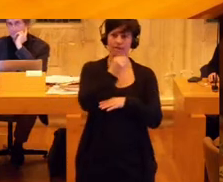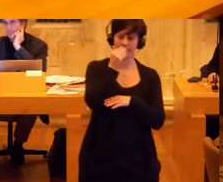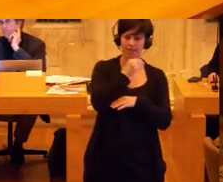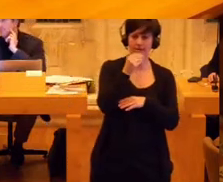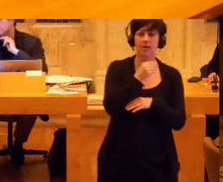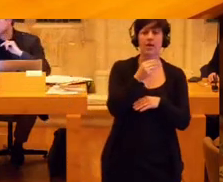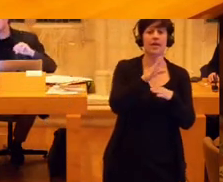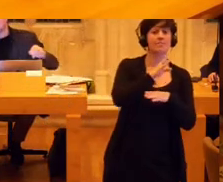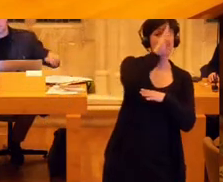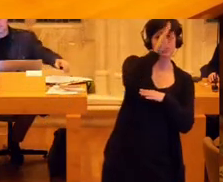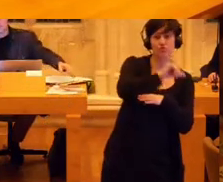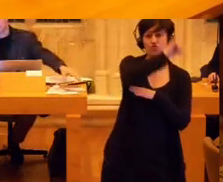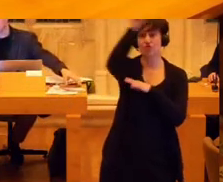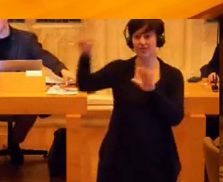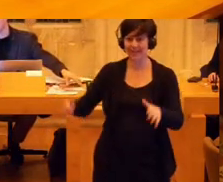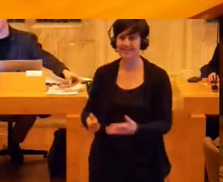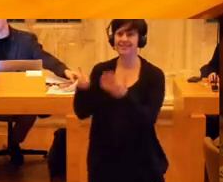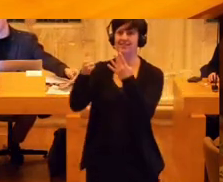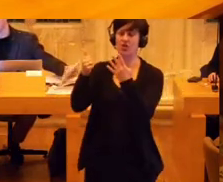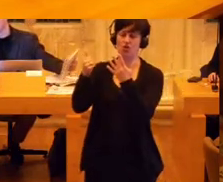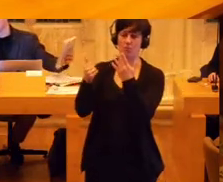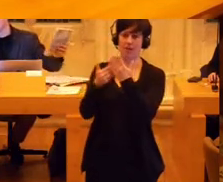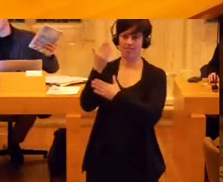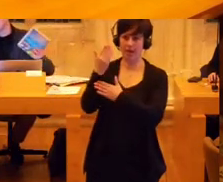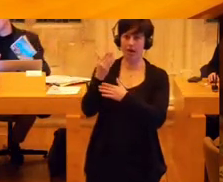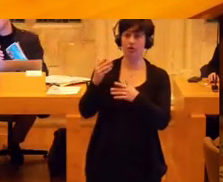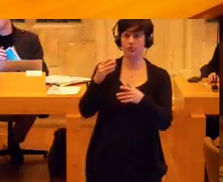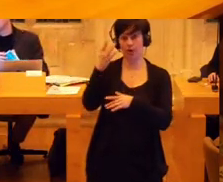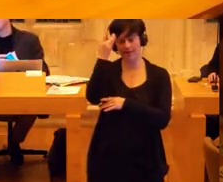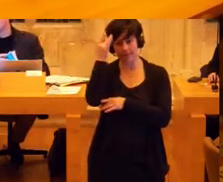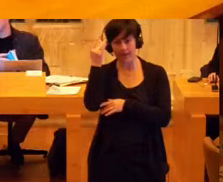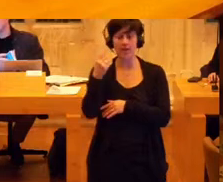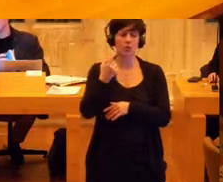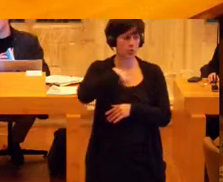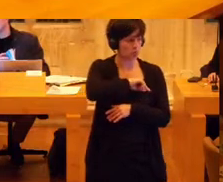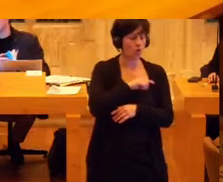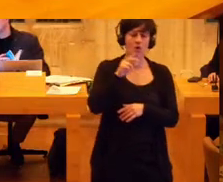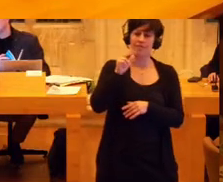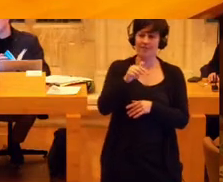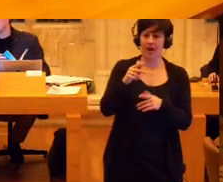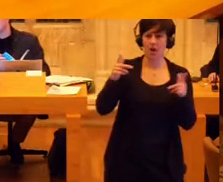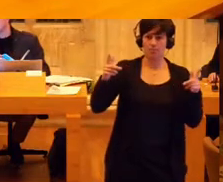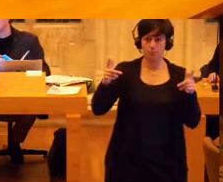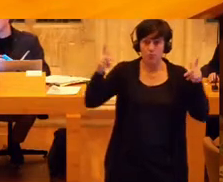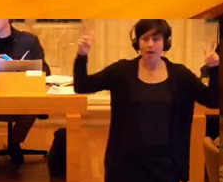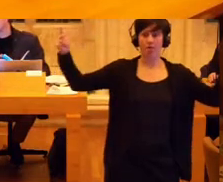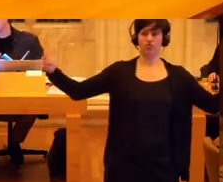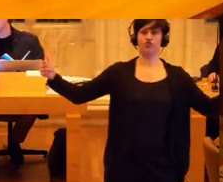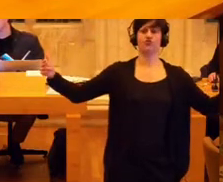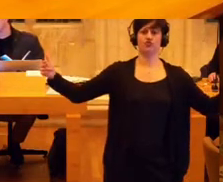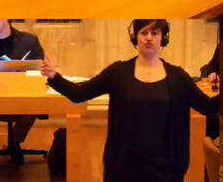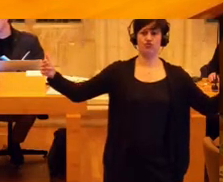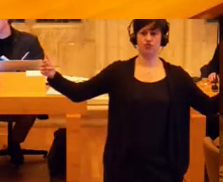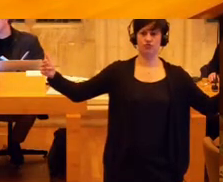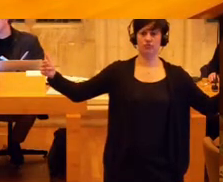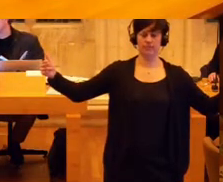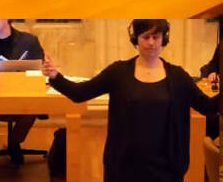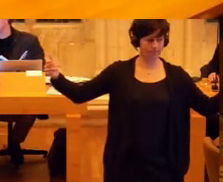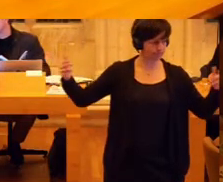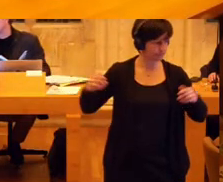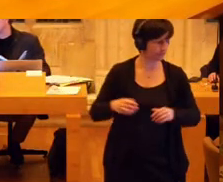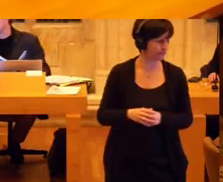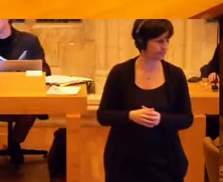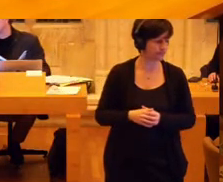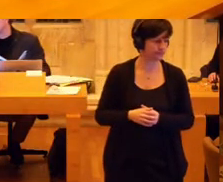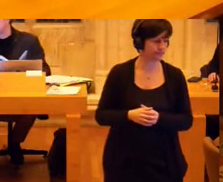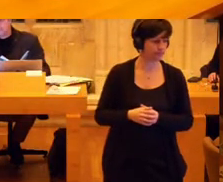d'été. Donc, on élargit à partir de 22h l'obligation d'extinction donc sur ces mobiliers.